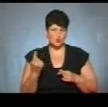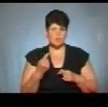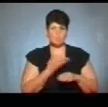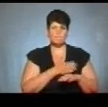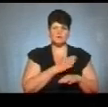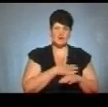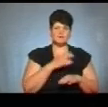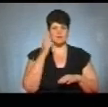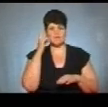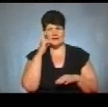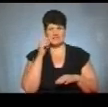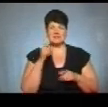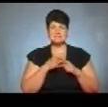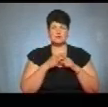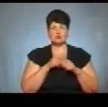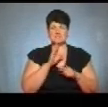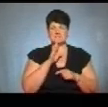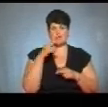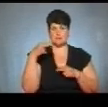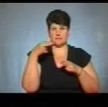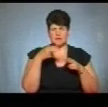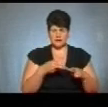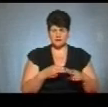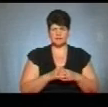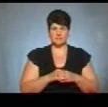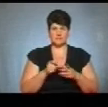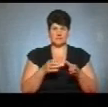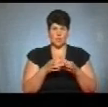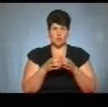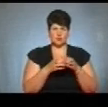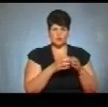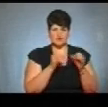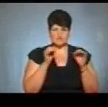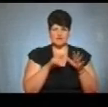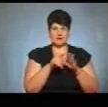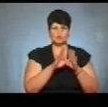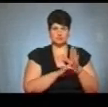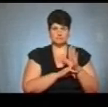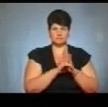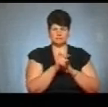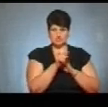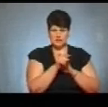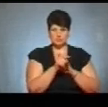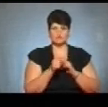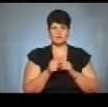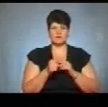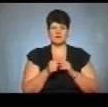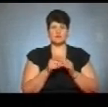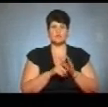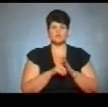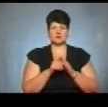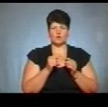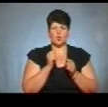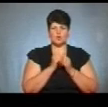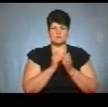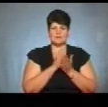Полтавської, Києва, навіть з Білорусі є дівчинка. Там буде зараз, вони кучкуються, збираються, там буде старт. Від стартового судна вони всі курсують по дистанції